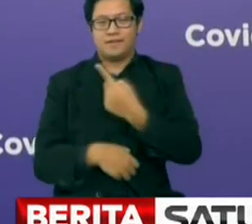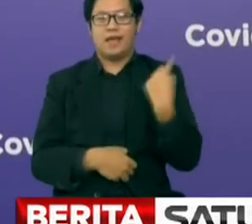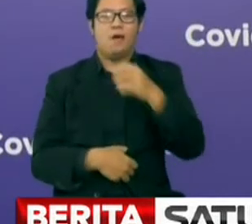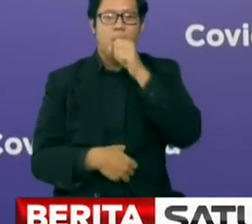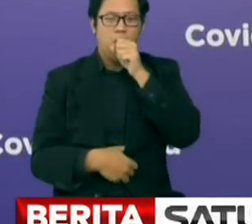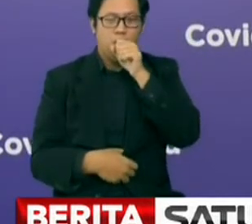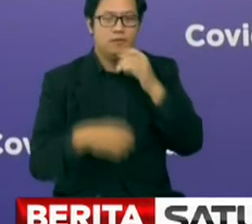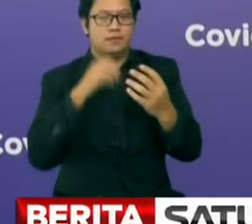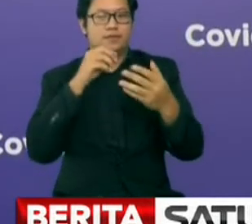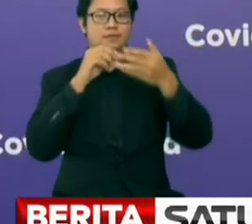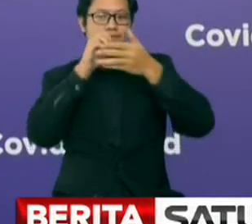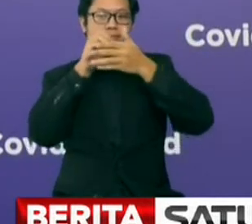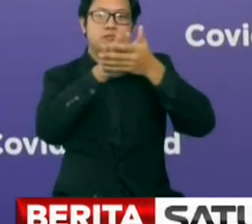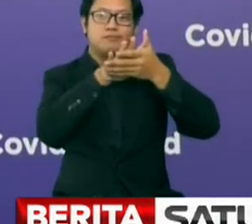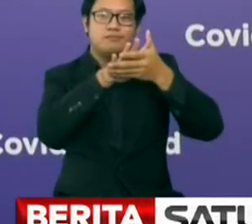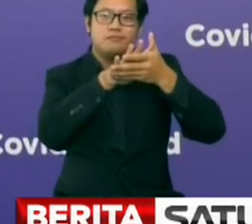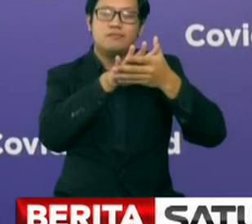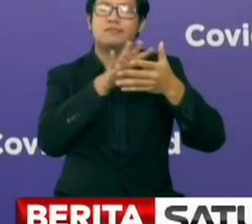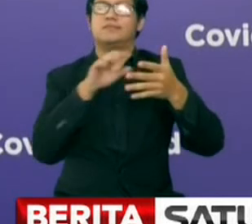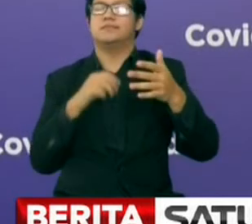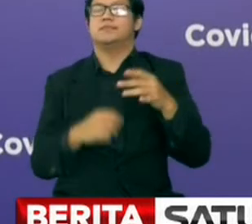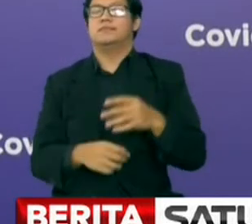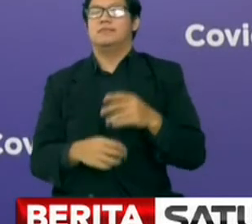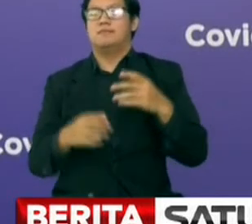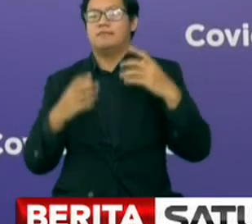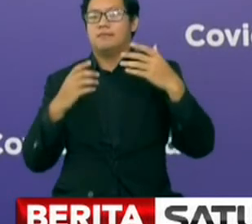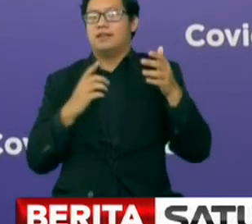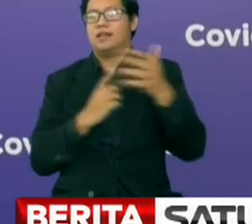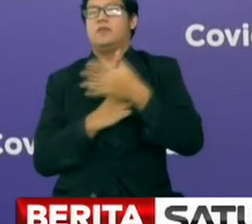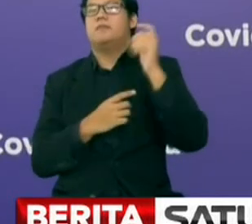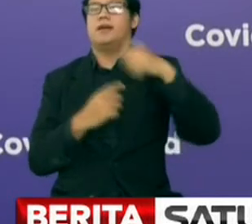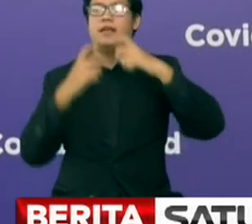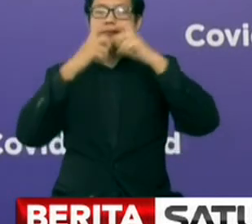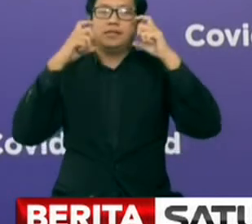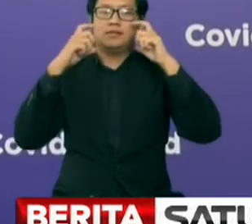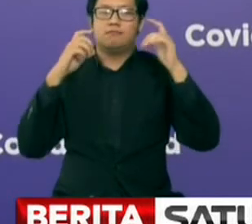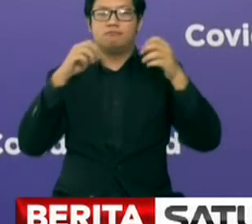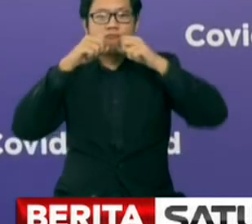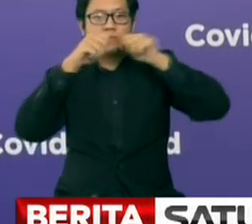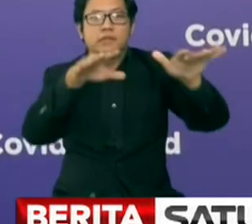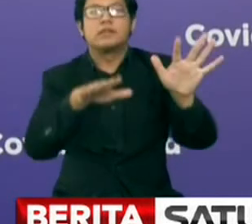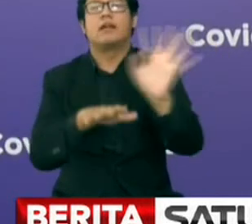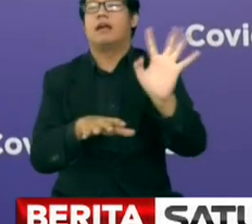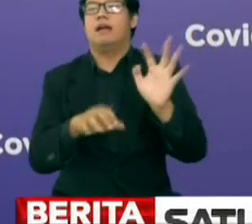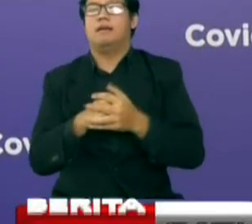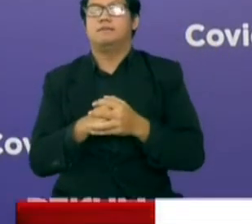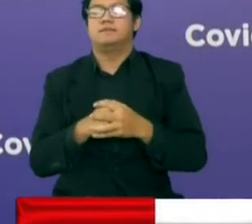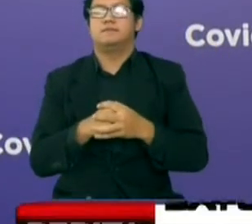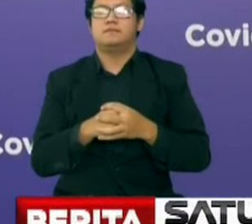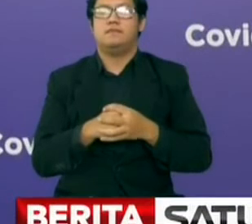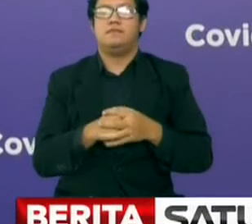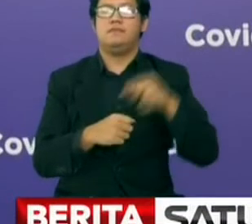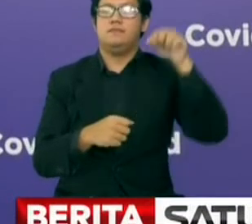bersin maka kita akan terlindung dengan menggunakan masker dan tidak mencemari ke tempat sekitar kita